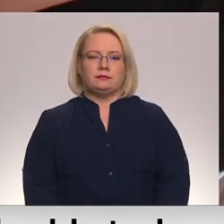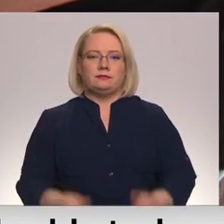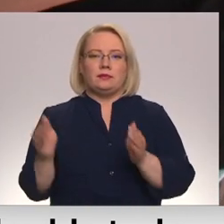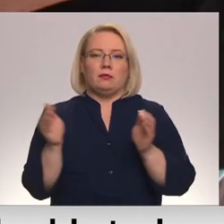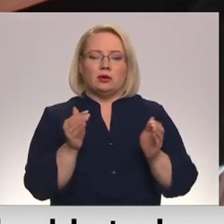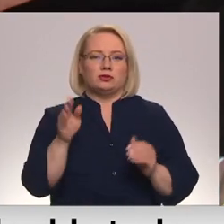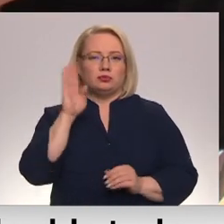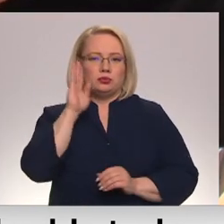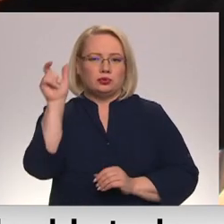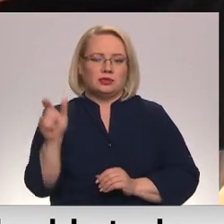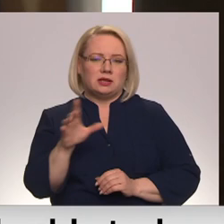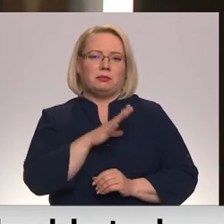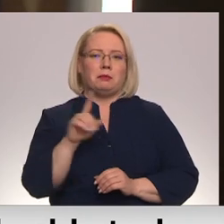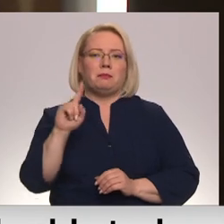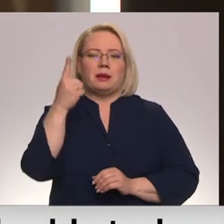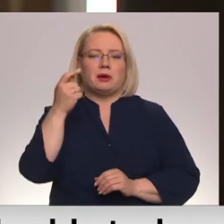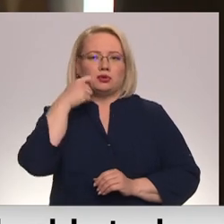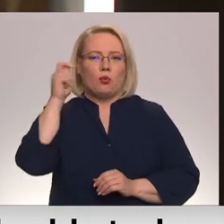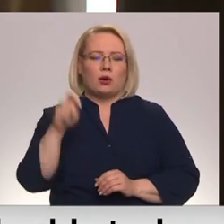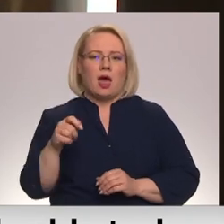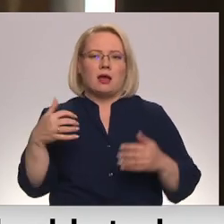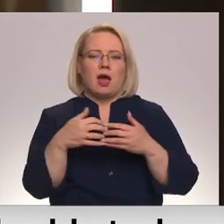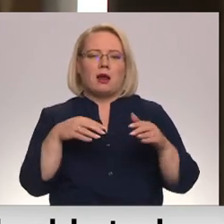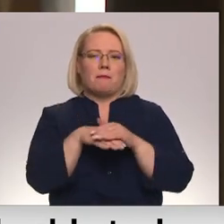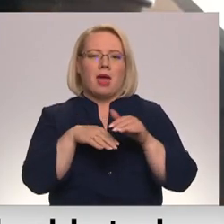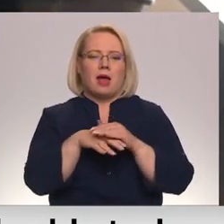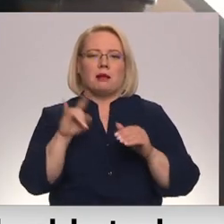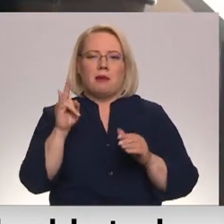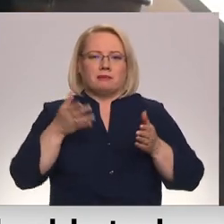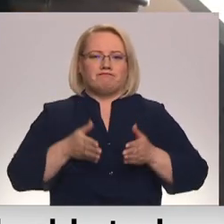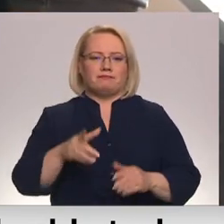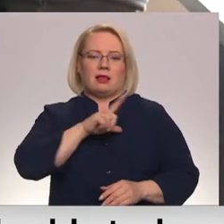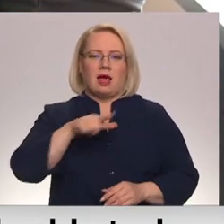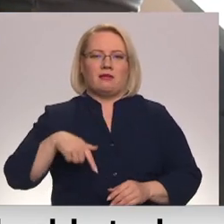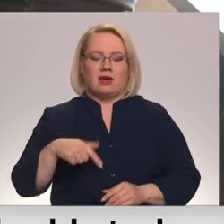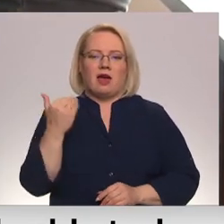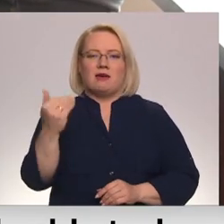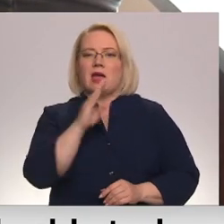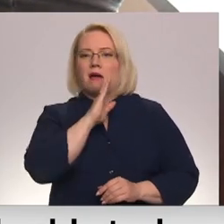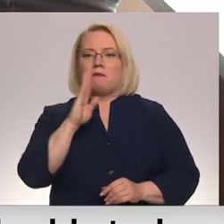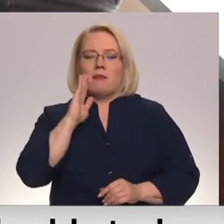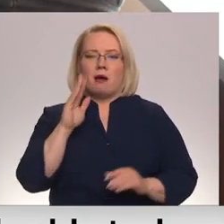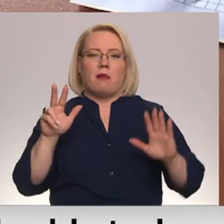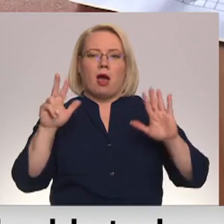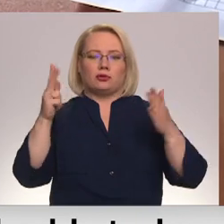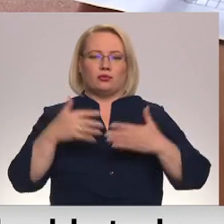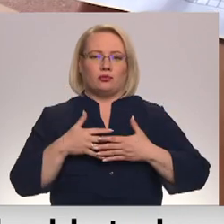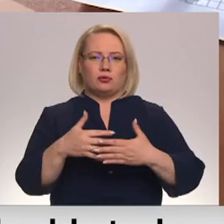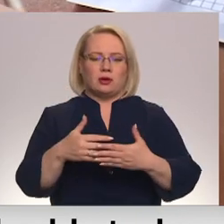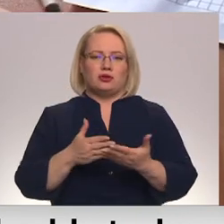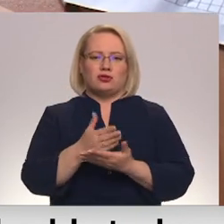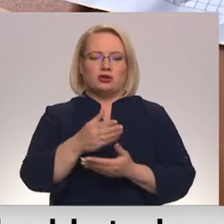Mazais Dāvids bija viens no pirmajiem ukraiņu kara bēgļu bērniem, kurš piedzima Latvijā. Viņa mamma Alla 8. Grūtniecības mēnesī